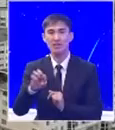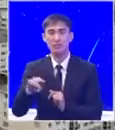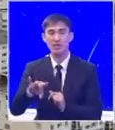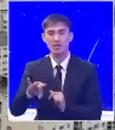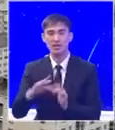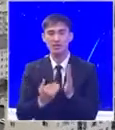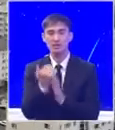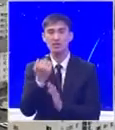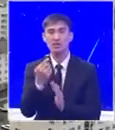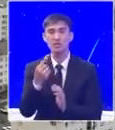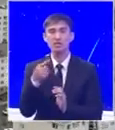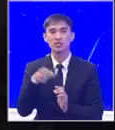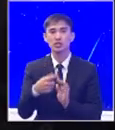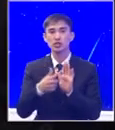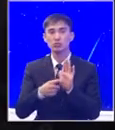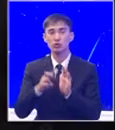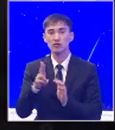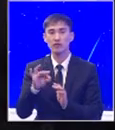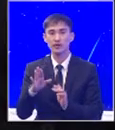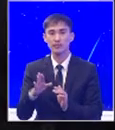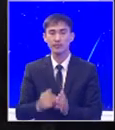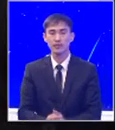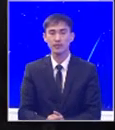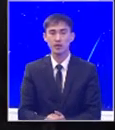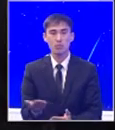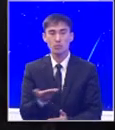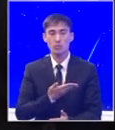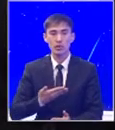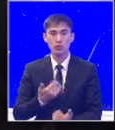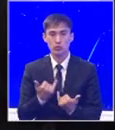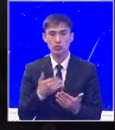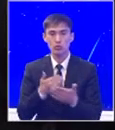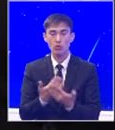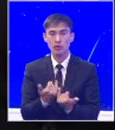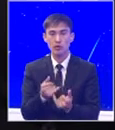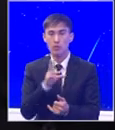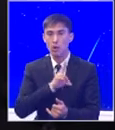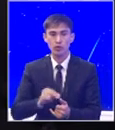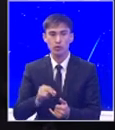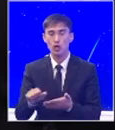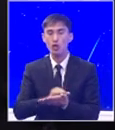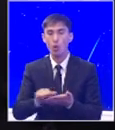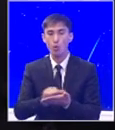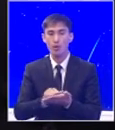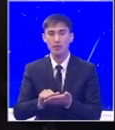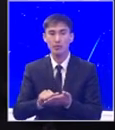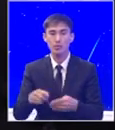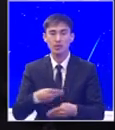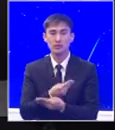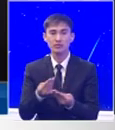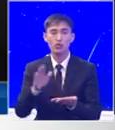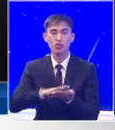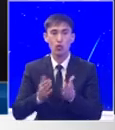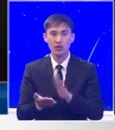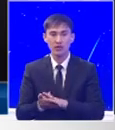свыше 1700 квартир. Мы до сих пор не получили даже документы предоставления договора.